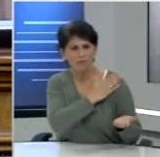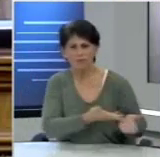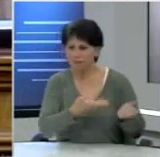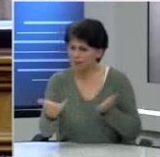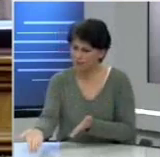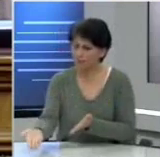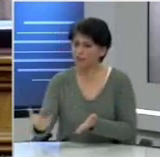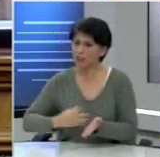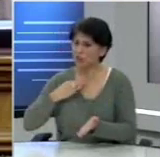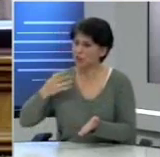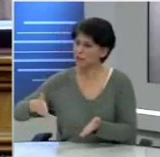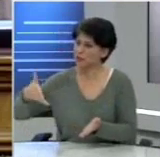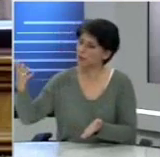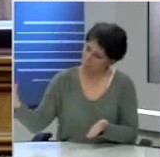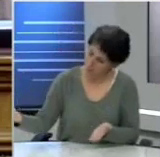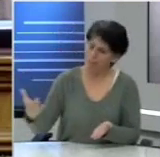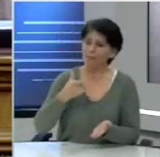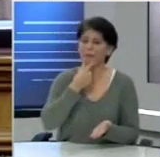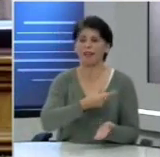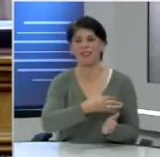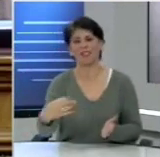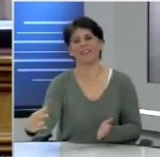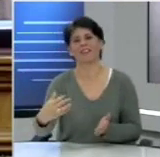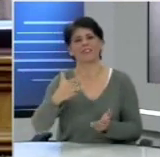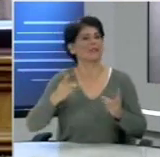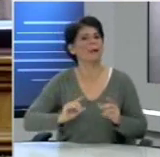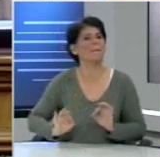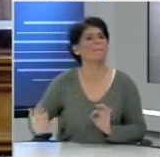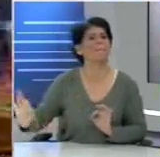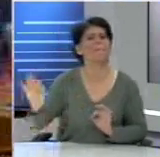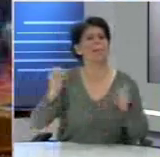κύριο Μητσοτάκη, τότε διορίζεσαι στη θέση που επιθυμείς.